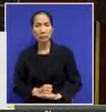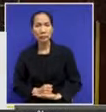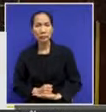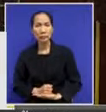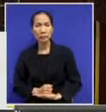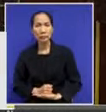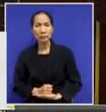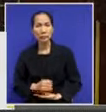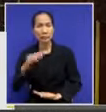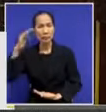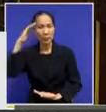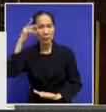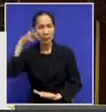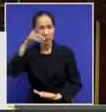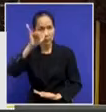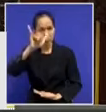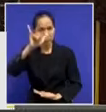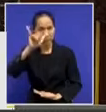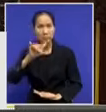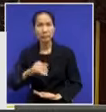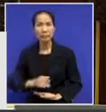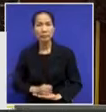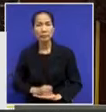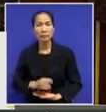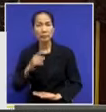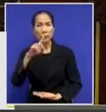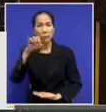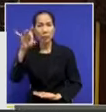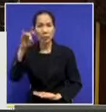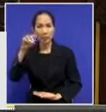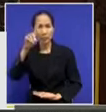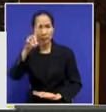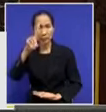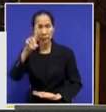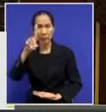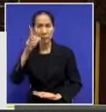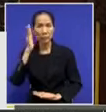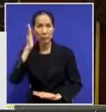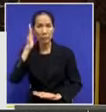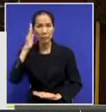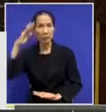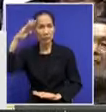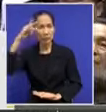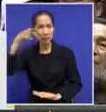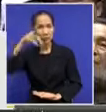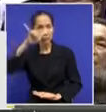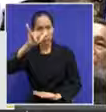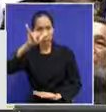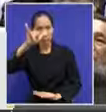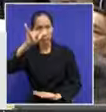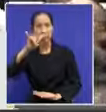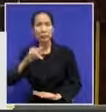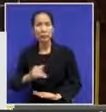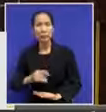พลเอกประยุทธ์ครับ 181พลเอกดนัยมีชูเวช พลเอกประยุทธ์จันทร์โอชา